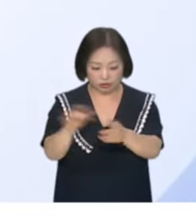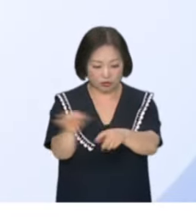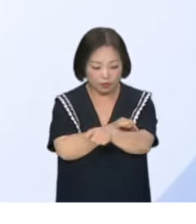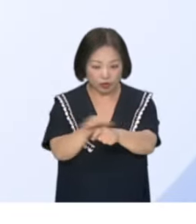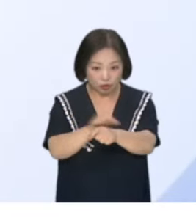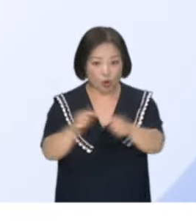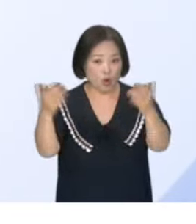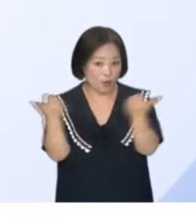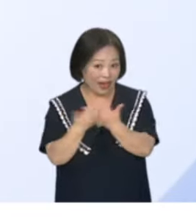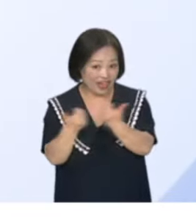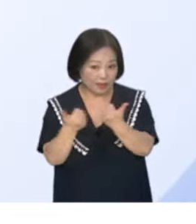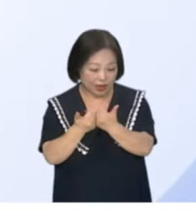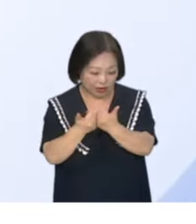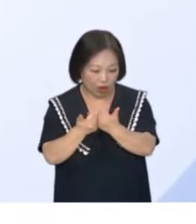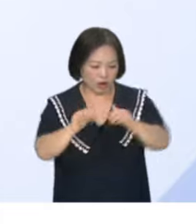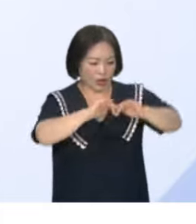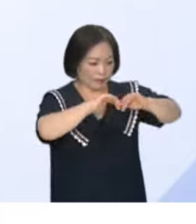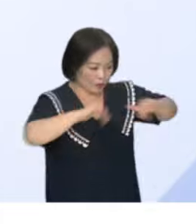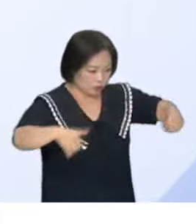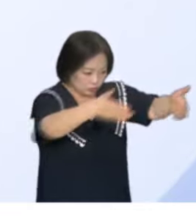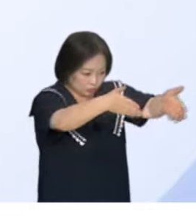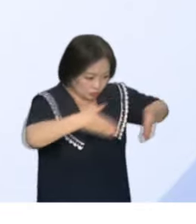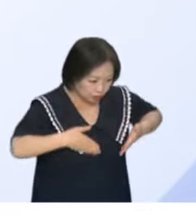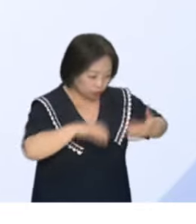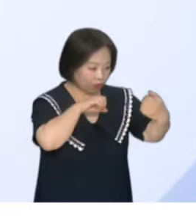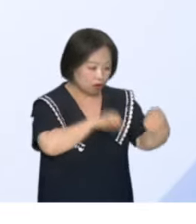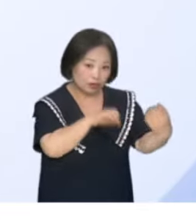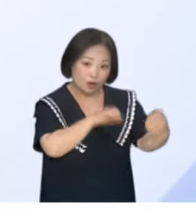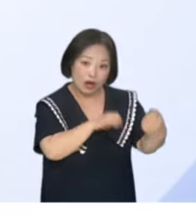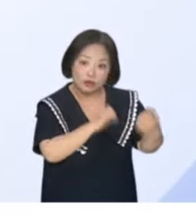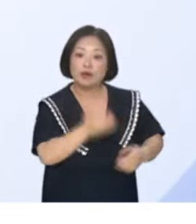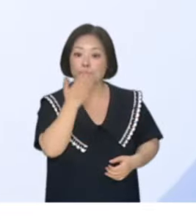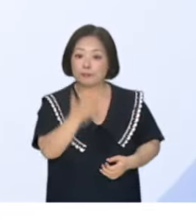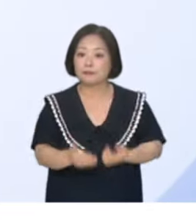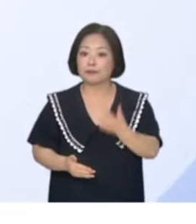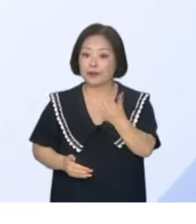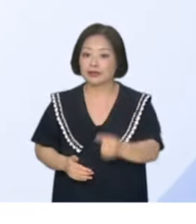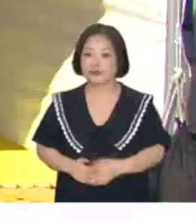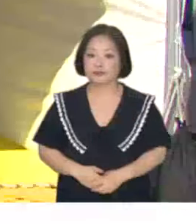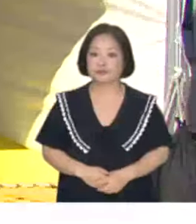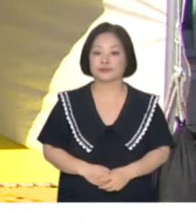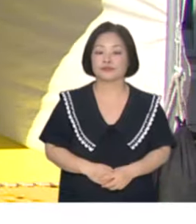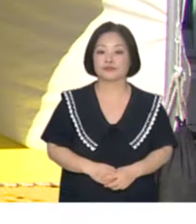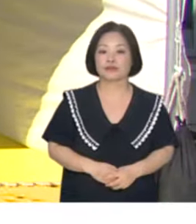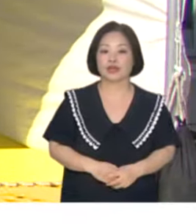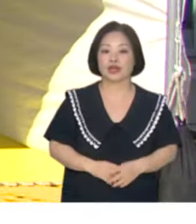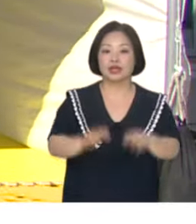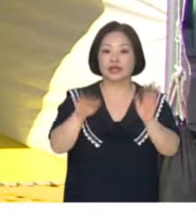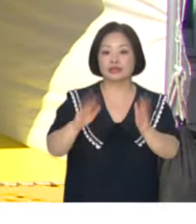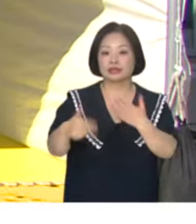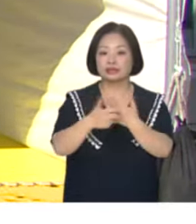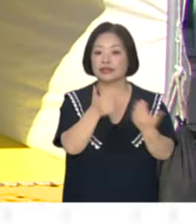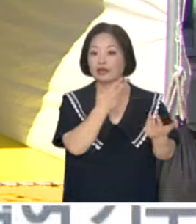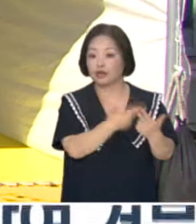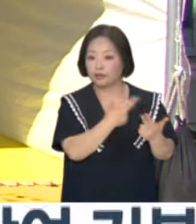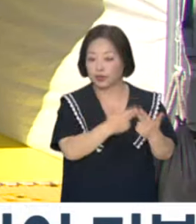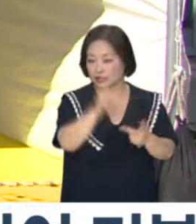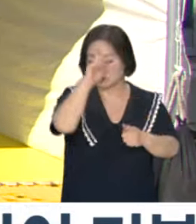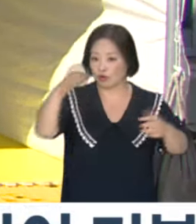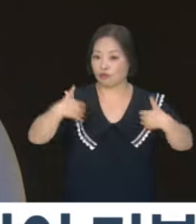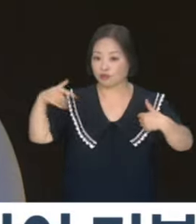나가면서 별도의 양자 협의도 진행 가능하다는 말씀을 드리겠습니다. 의사협회는